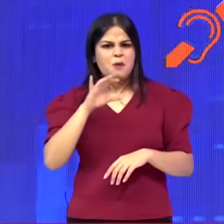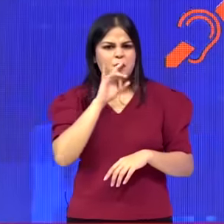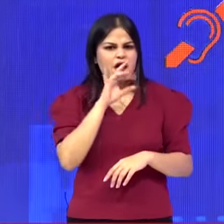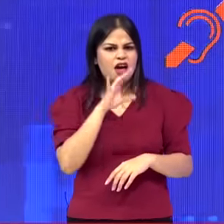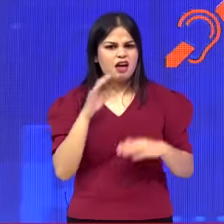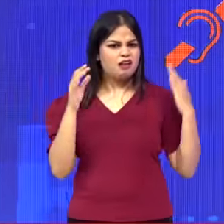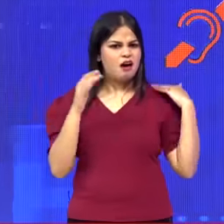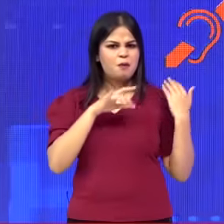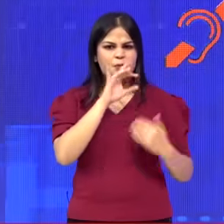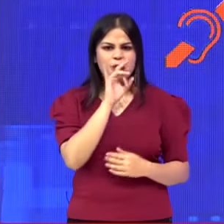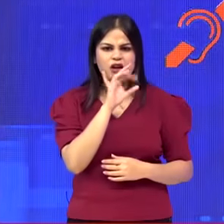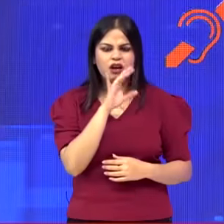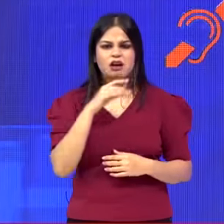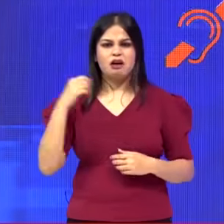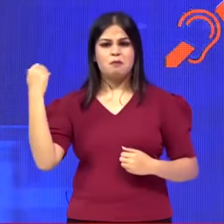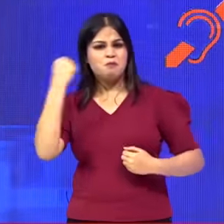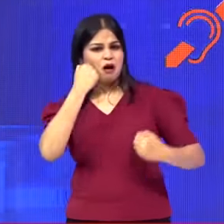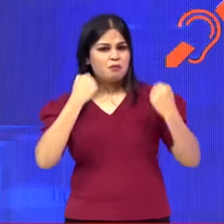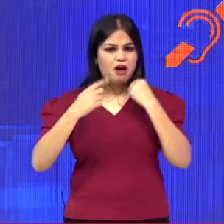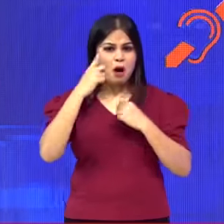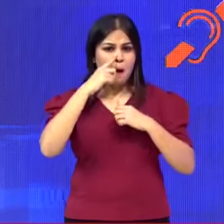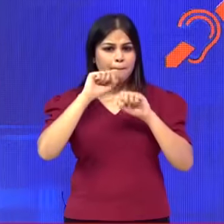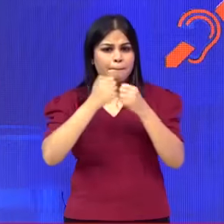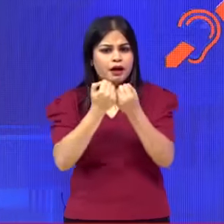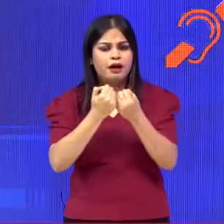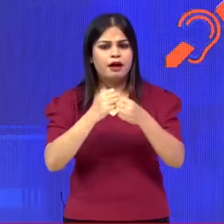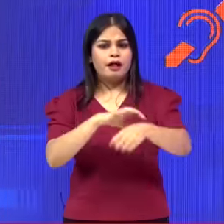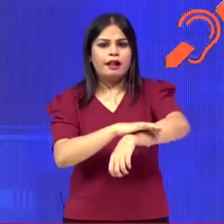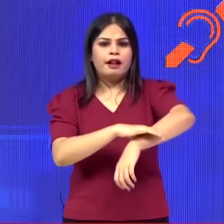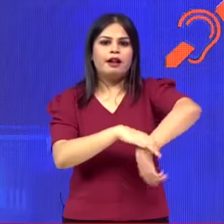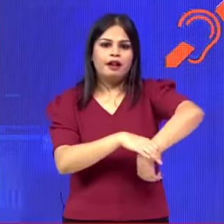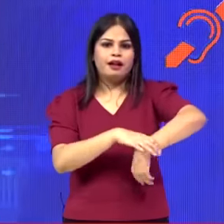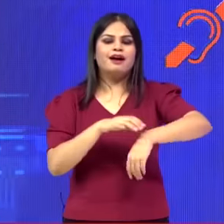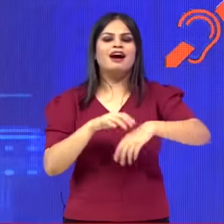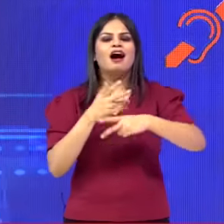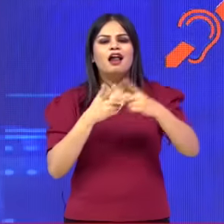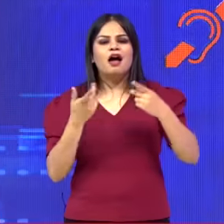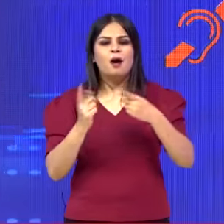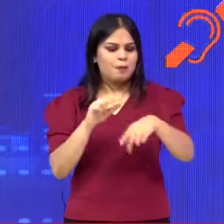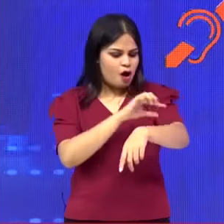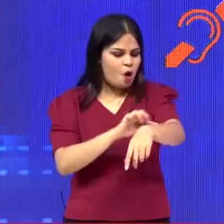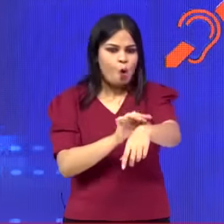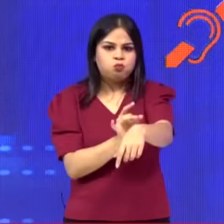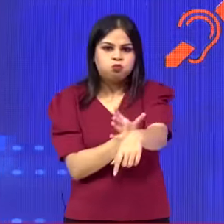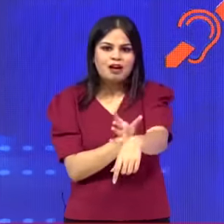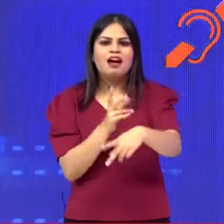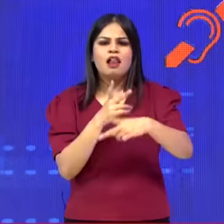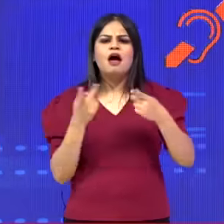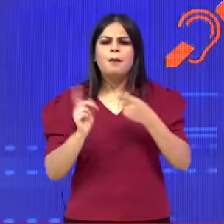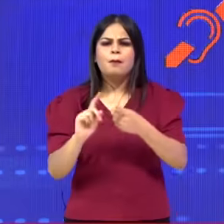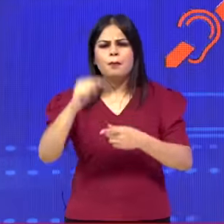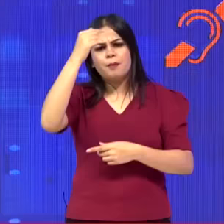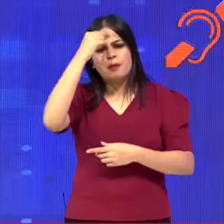में दर्द है, पिट गए, नाक टूट गई, फ्रैक्चर हो गया, लिगमेंट फट गया, जो भी प्रॉब्लम्स होंगे